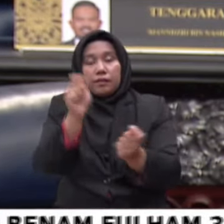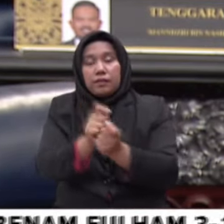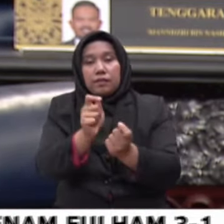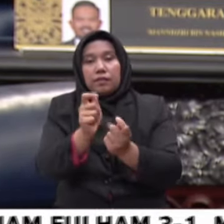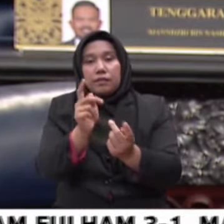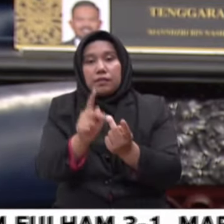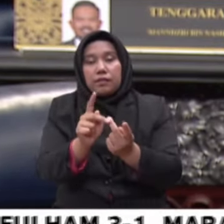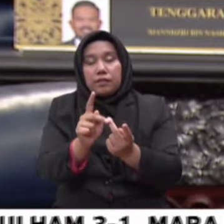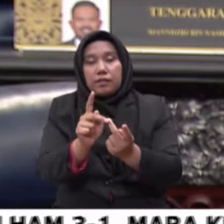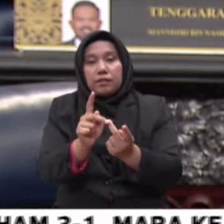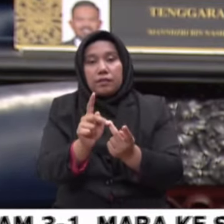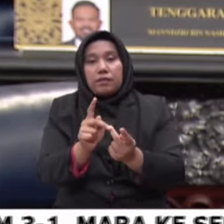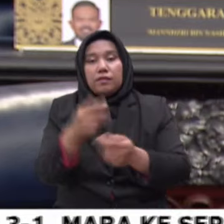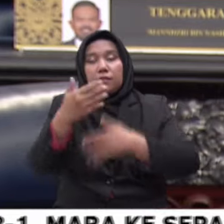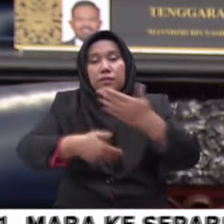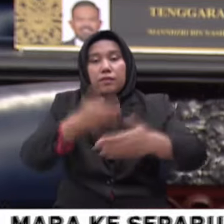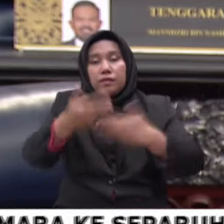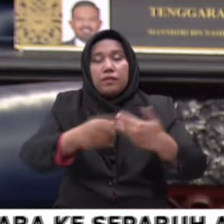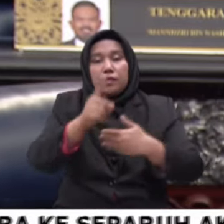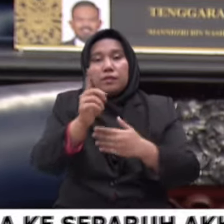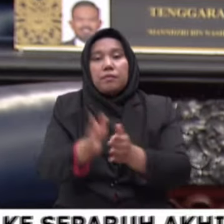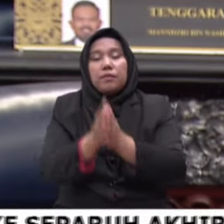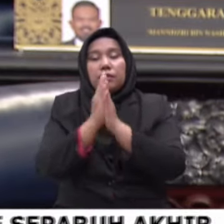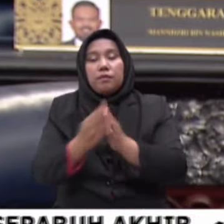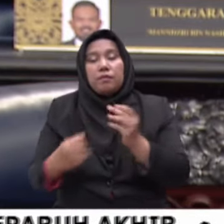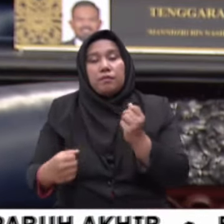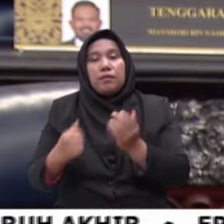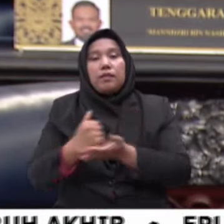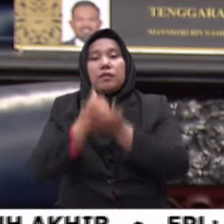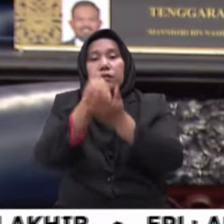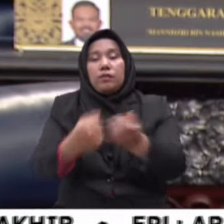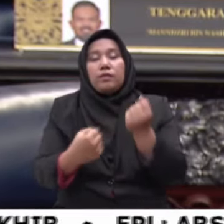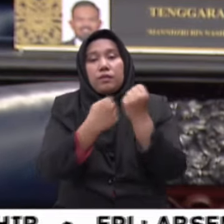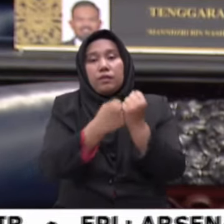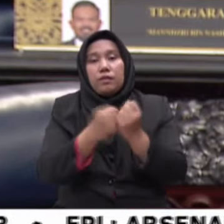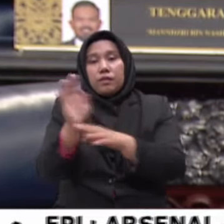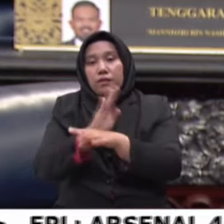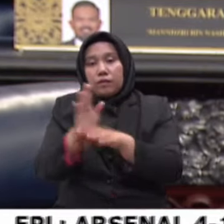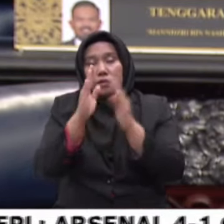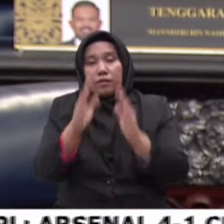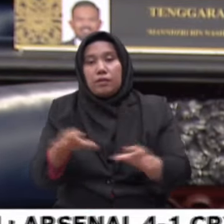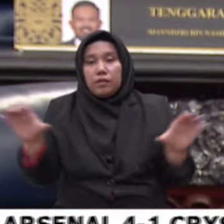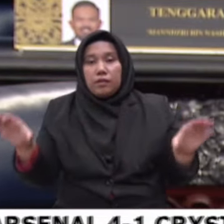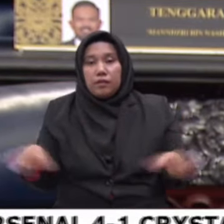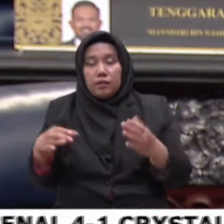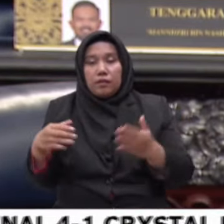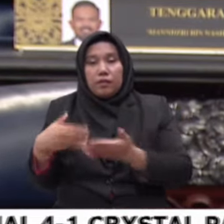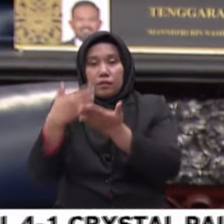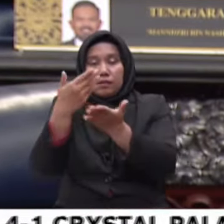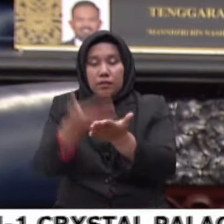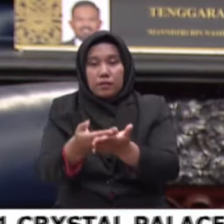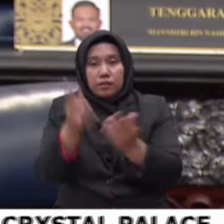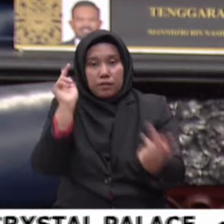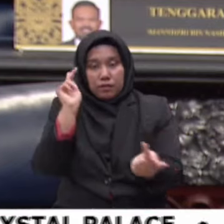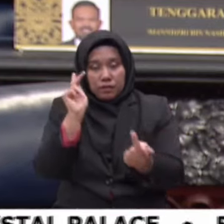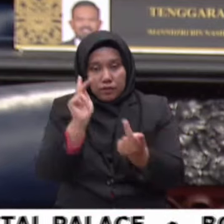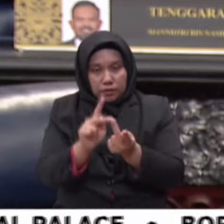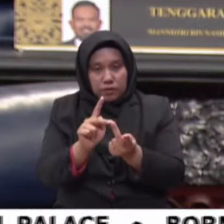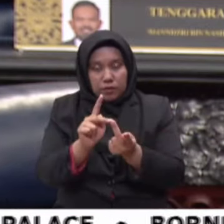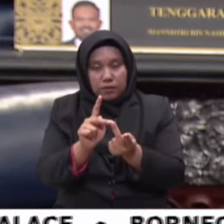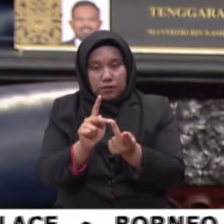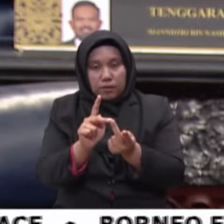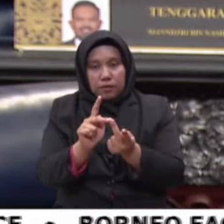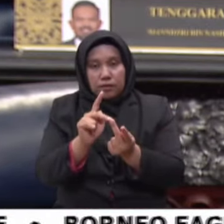proses satu-satu permohonan bantuan sokongan keusahawanan yang dilakukan oleh pemohon. Cadangan sesuai padan